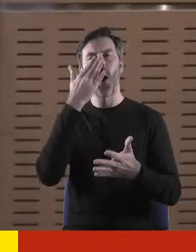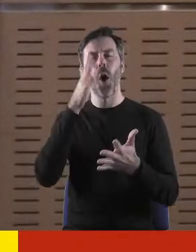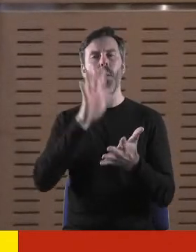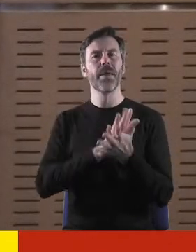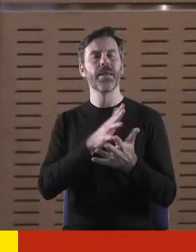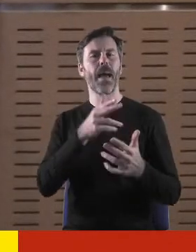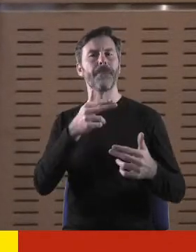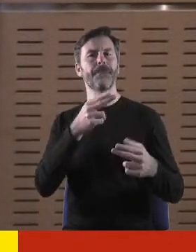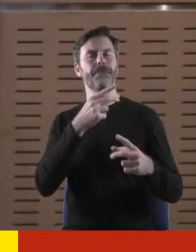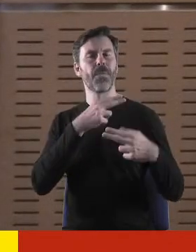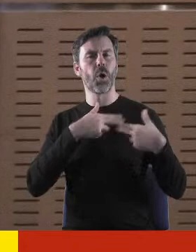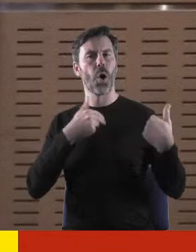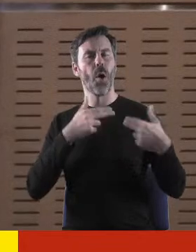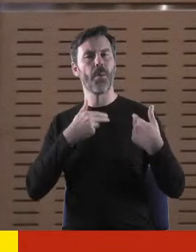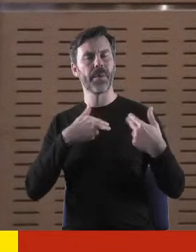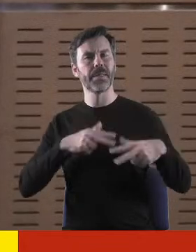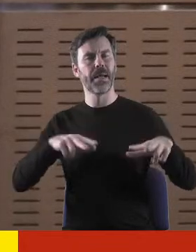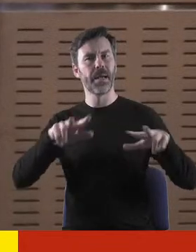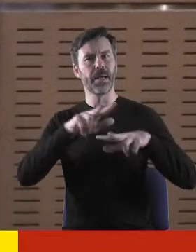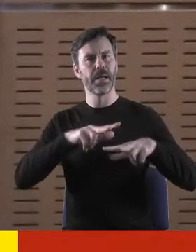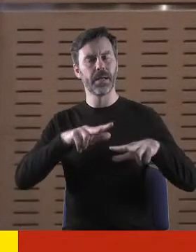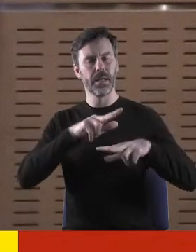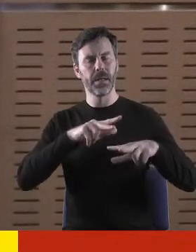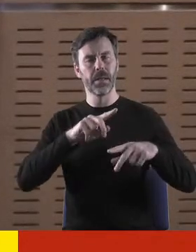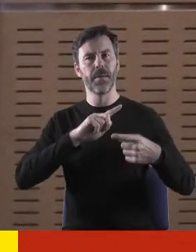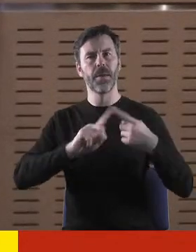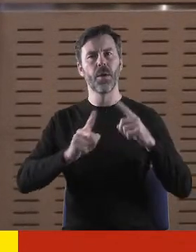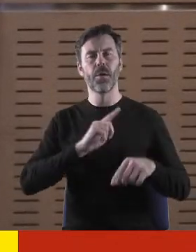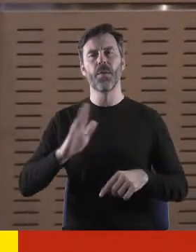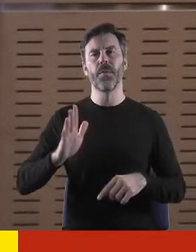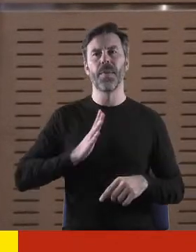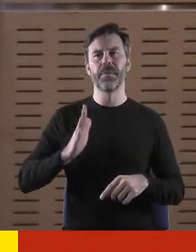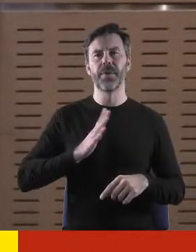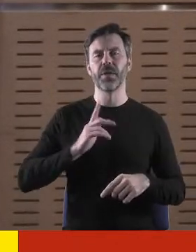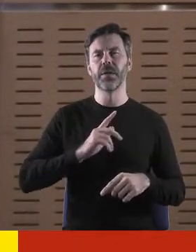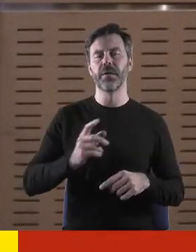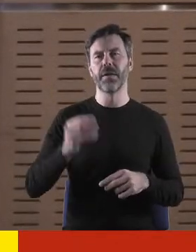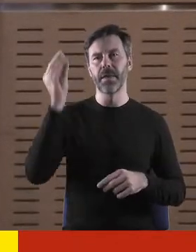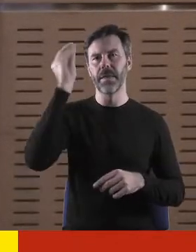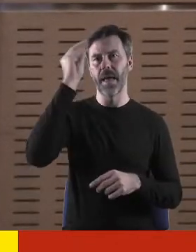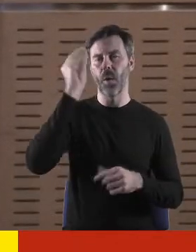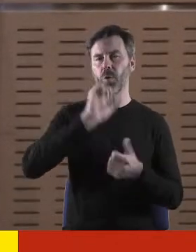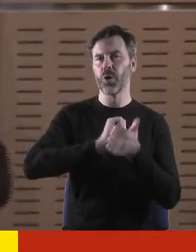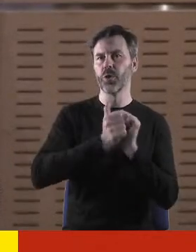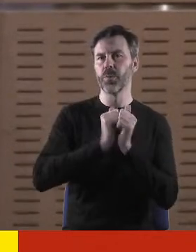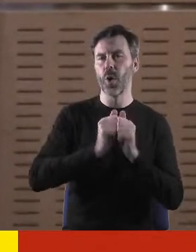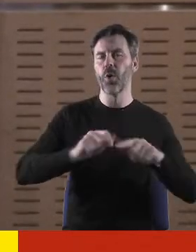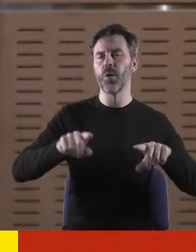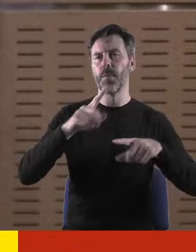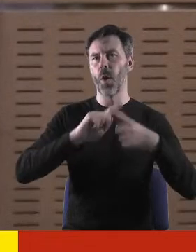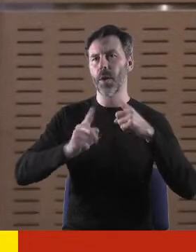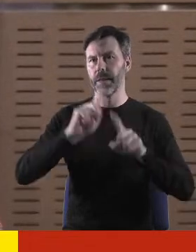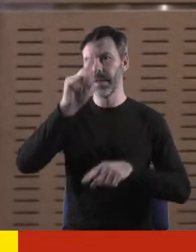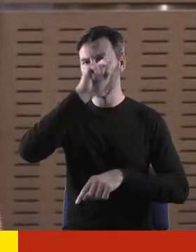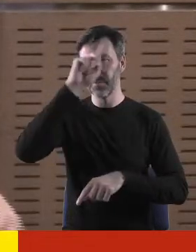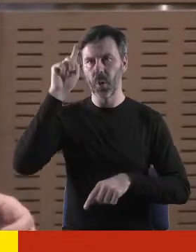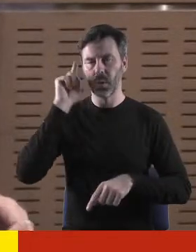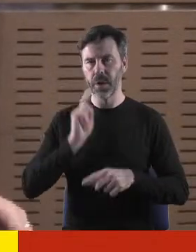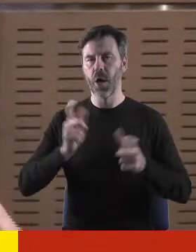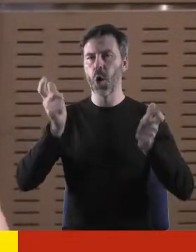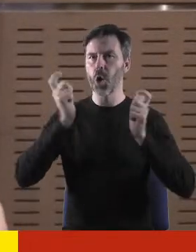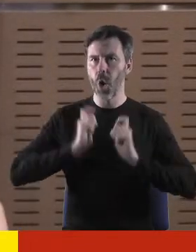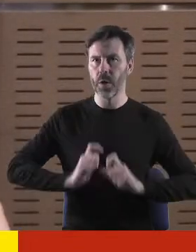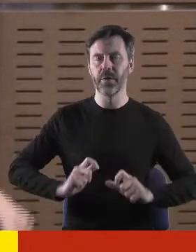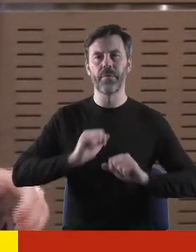Budżetu, Finansów, Rozwoju Regionalnego, Gospodarki, Bezpieczeństwa, Nauki, Kultury, Sportu, Ochrony Zdrowia, Rodziny i Polityki Społecznej, Rolnictwa